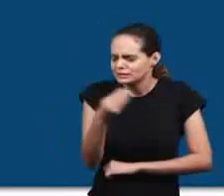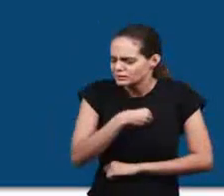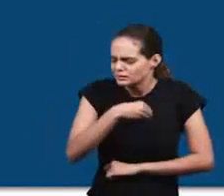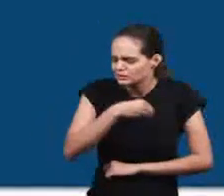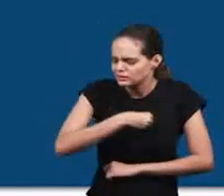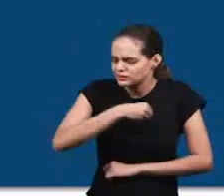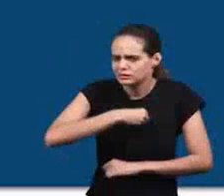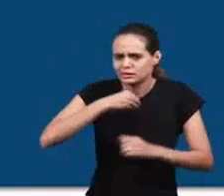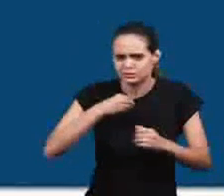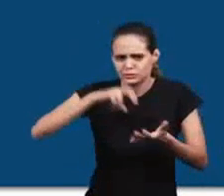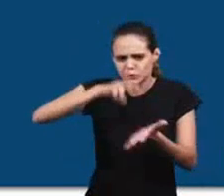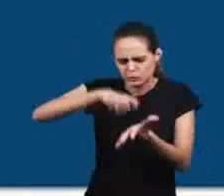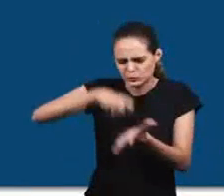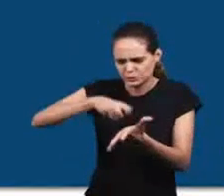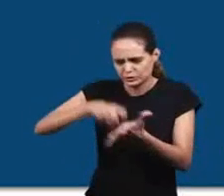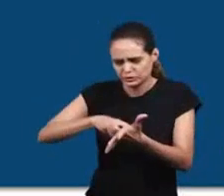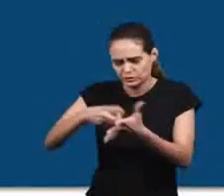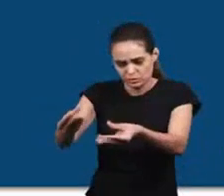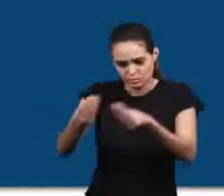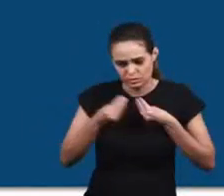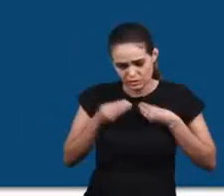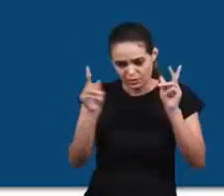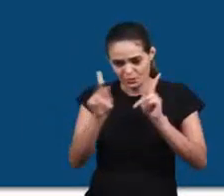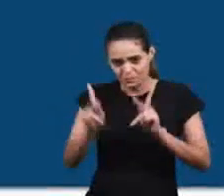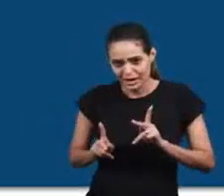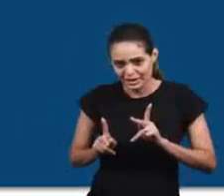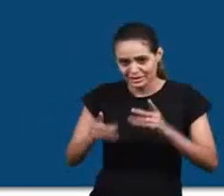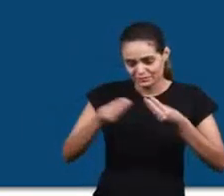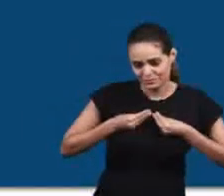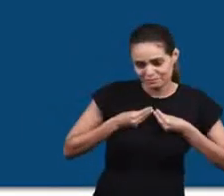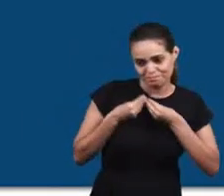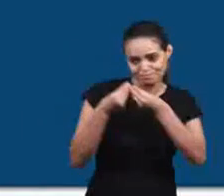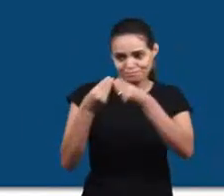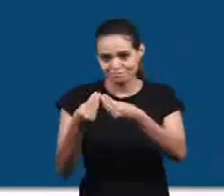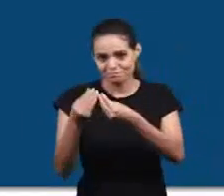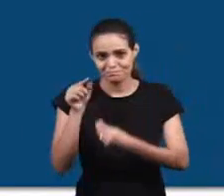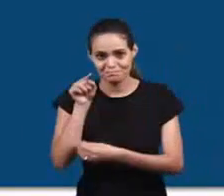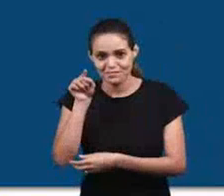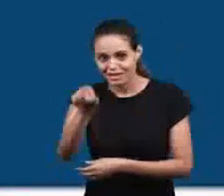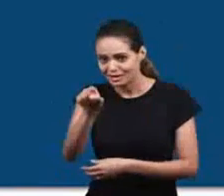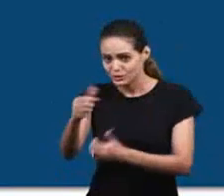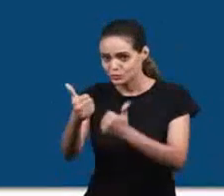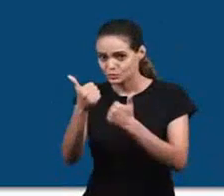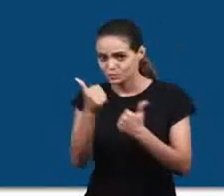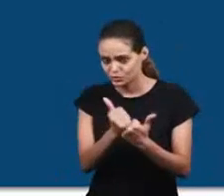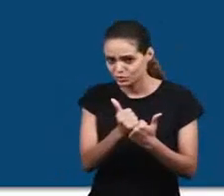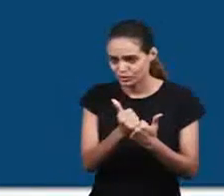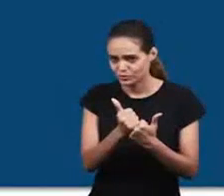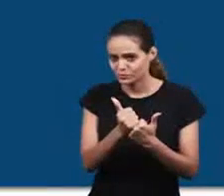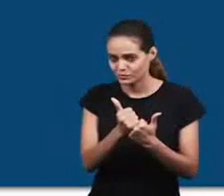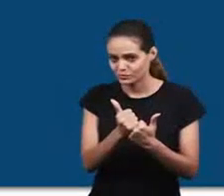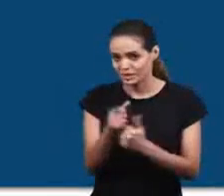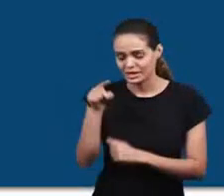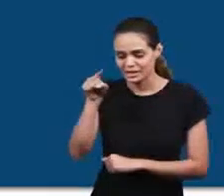Aber er, Jesus, ist um unserer Missetat willen verwundet und um unserer Sünde willen